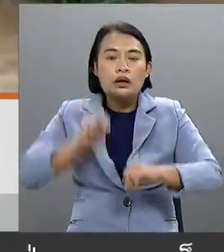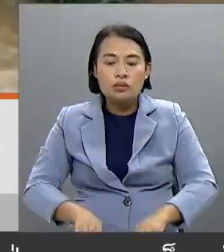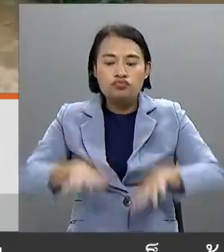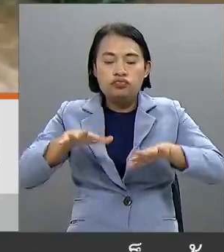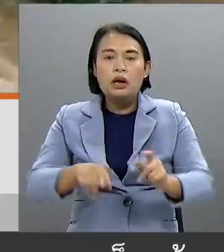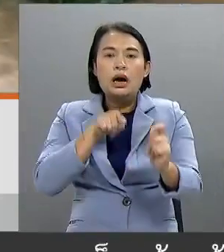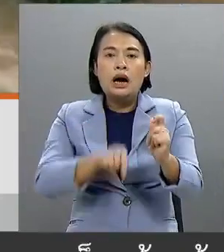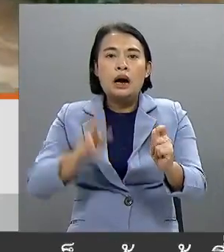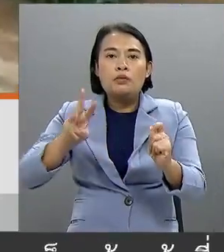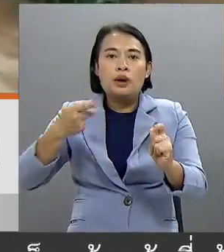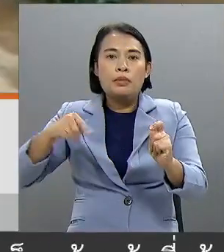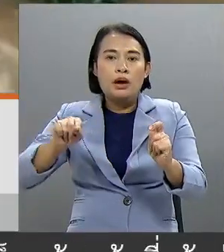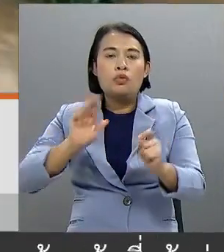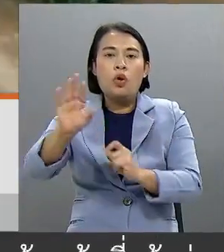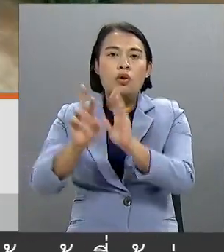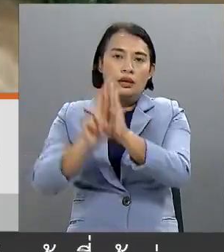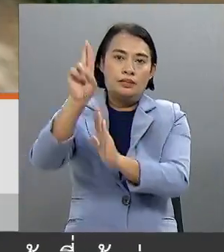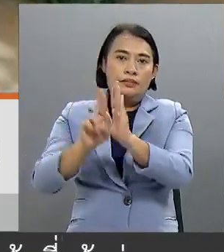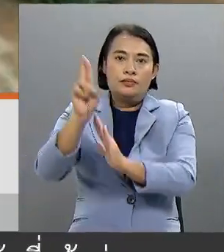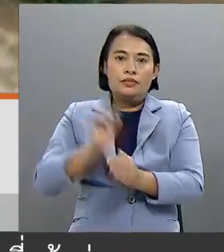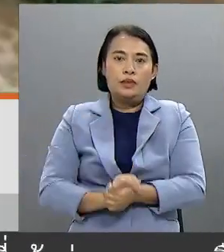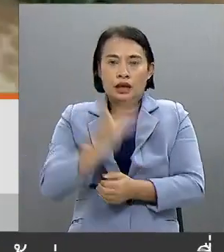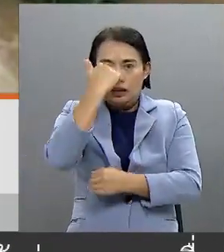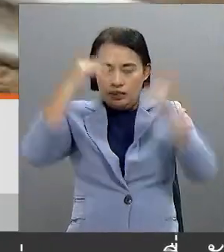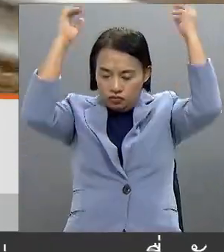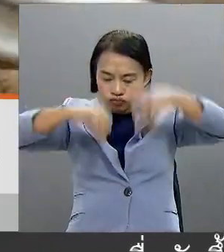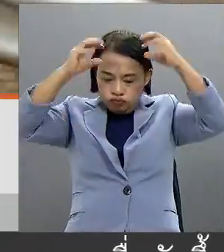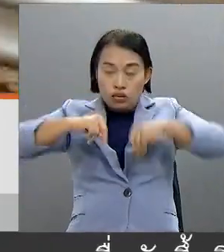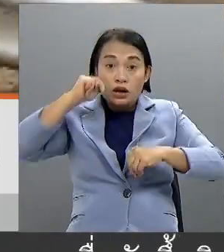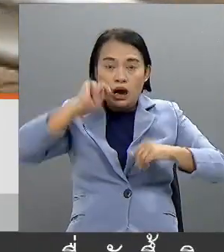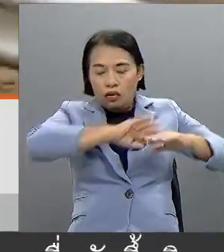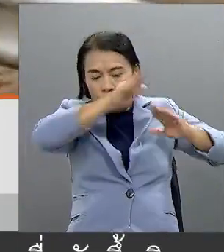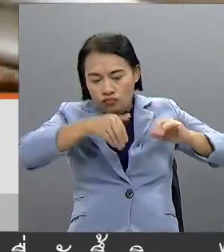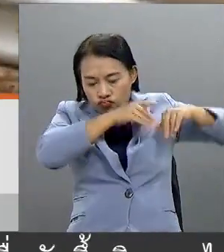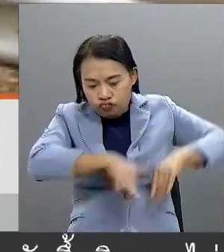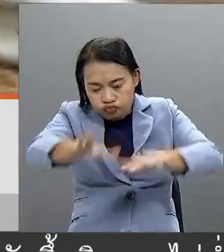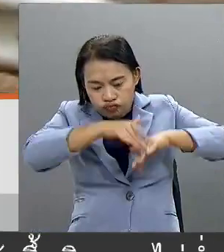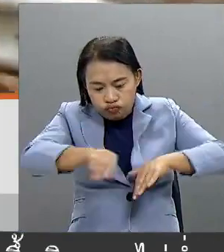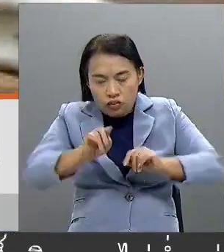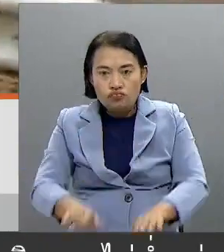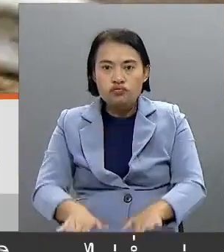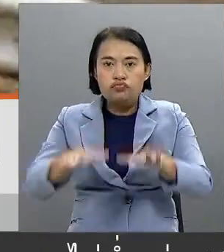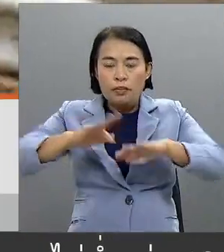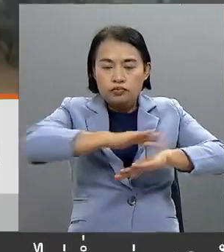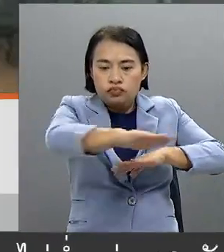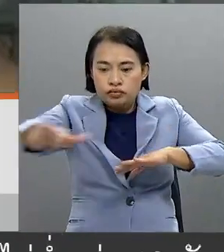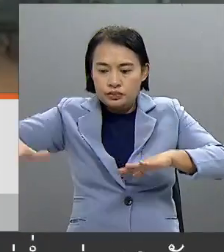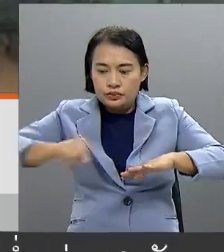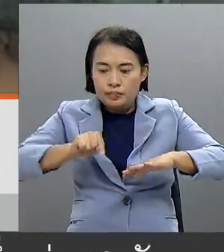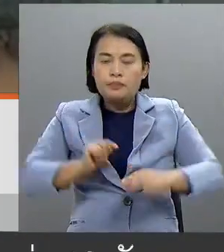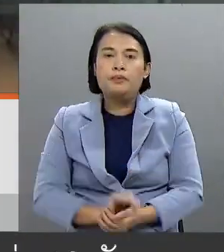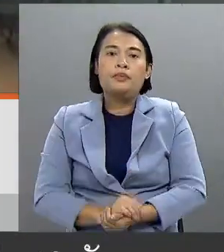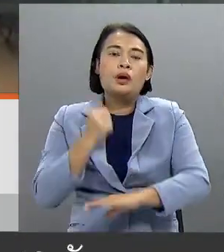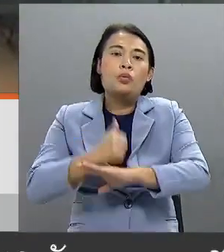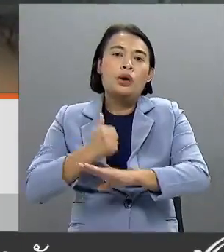จังหวัดเชียงรายหลังฝนตกหนักทำให้น้ำป่าไหลเข้าท่วมเป็นบริเวณกว้างนายประจนปรัชสกุลผู้ว่าราชการจังหวัดเชีย